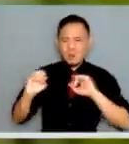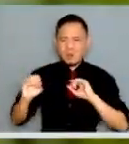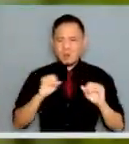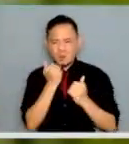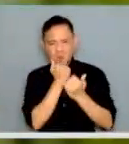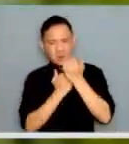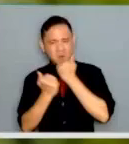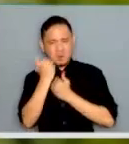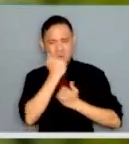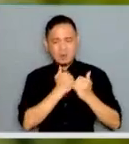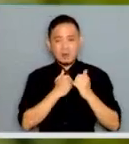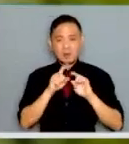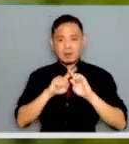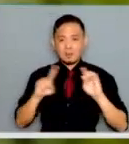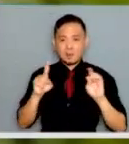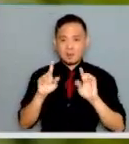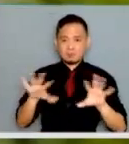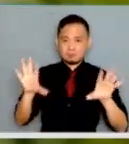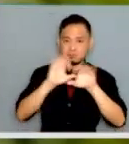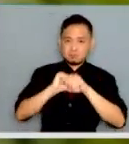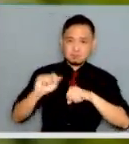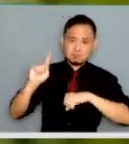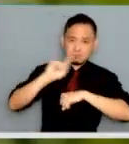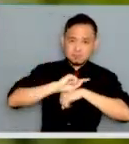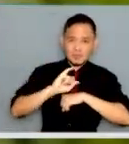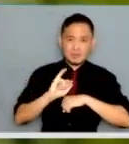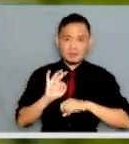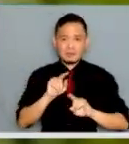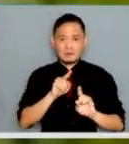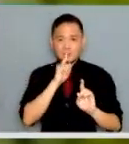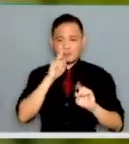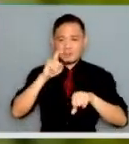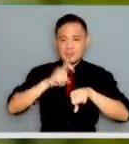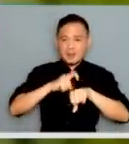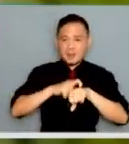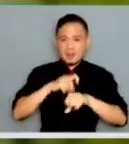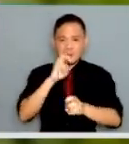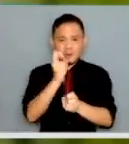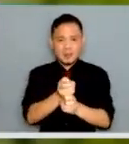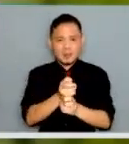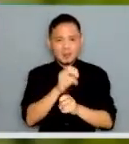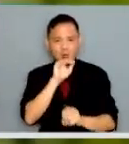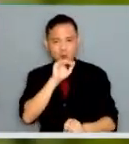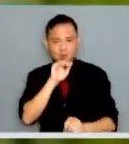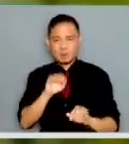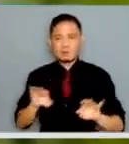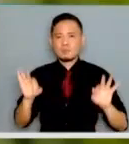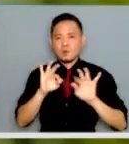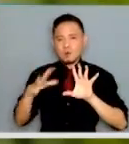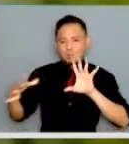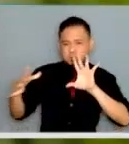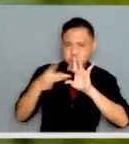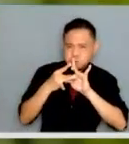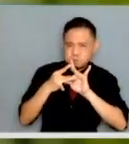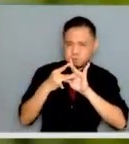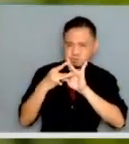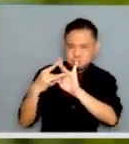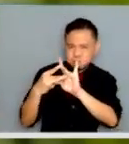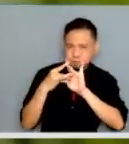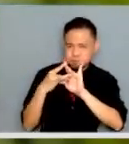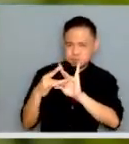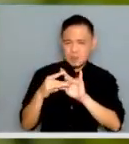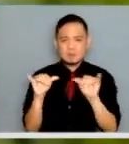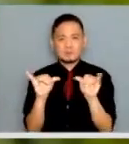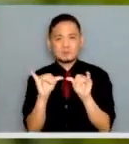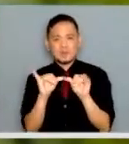end of the day, pag naging mahirap ang panahon, yun, you stick together, you measure life in